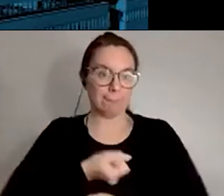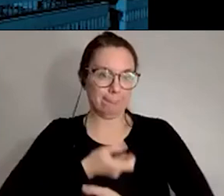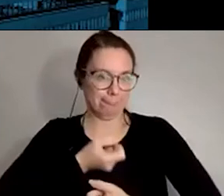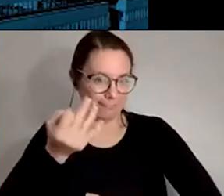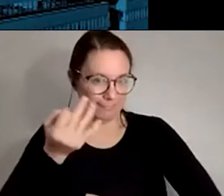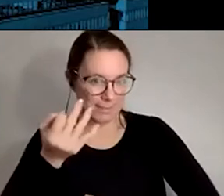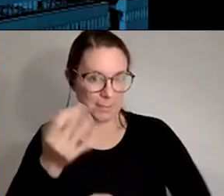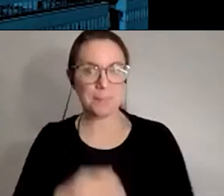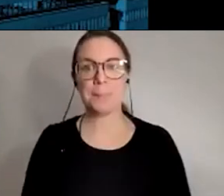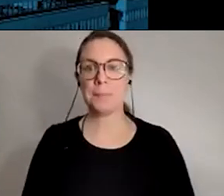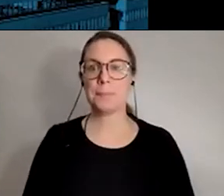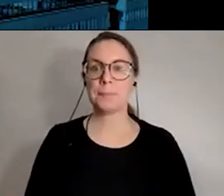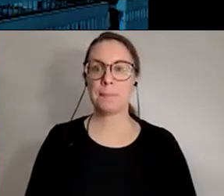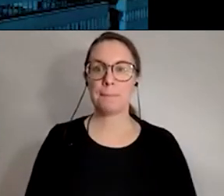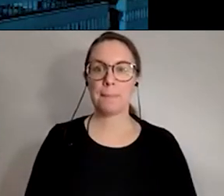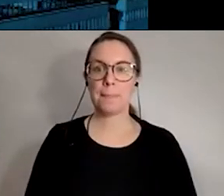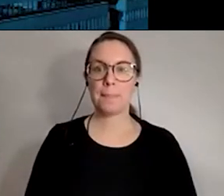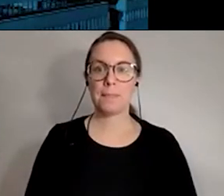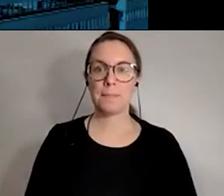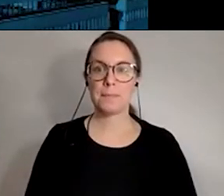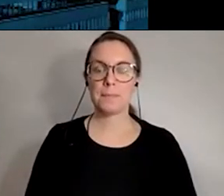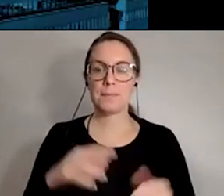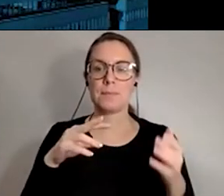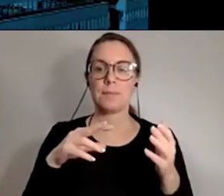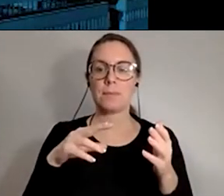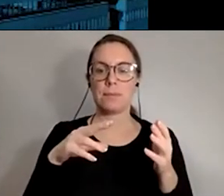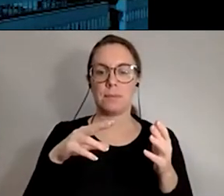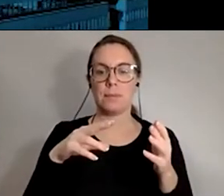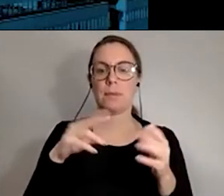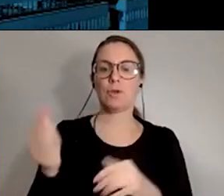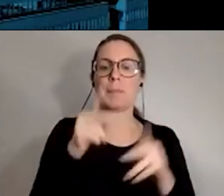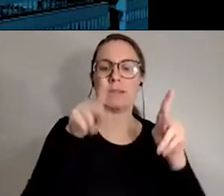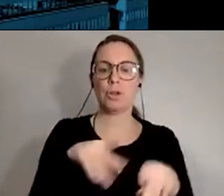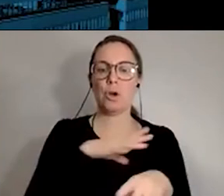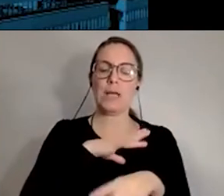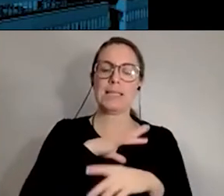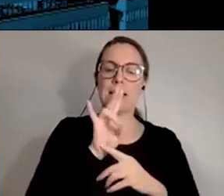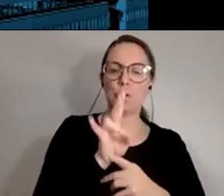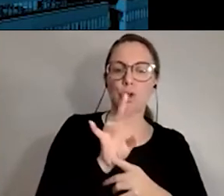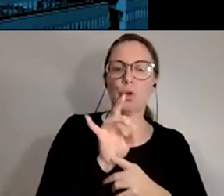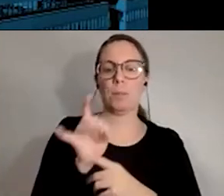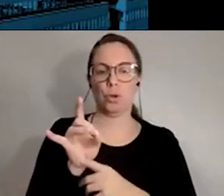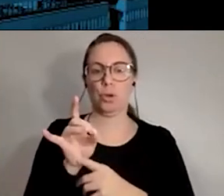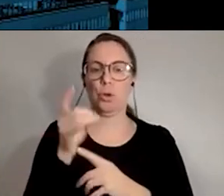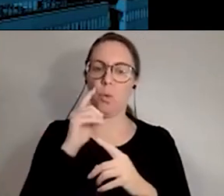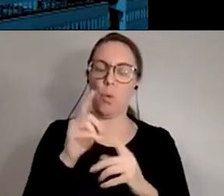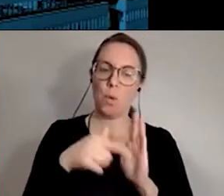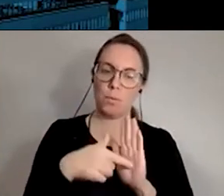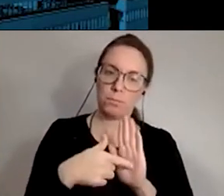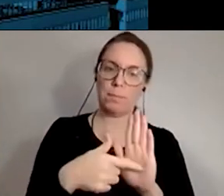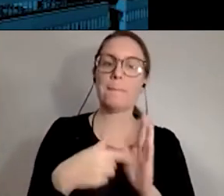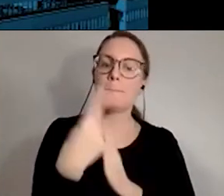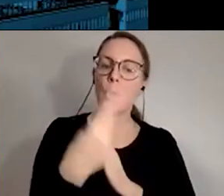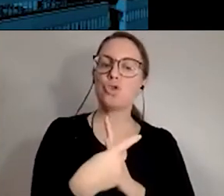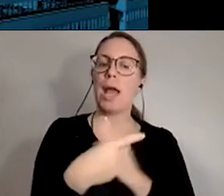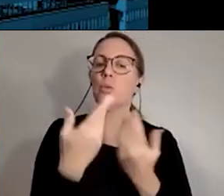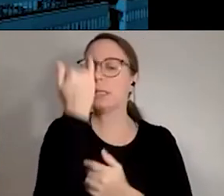Je rappelle, il y aura, chaque panéliste aura entre 7 et 8 minutes pour présenter un projet, une initiative en